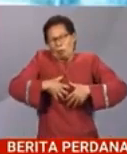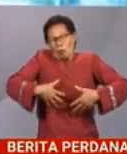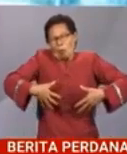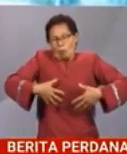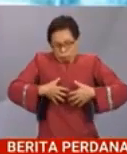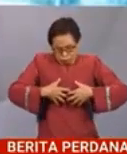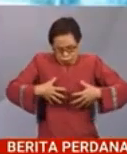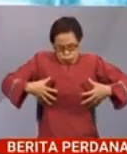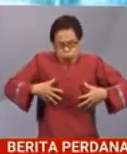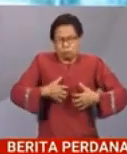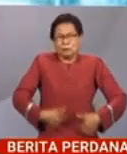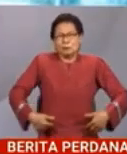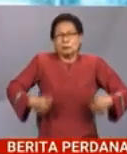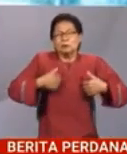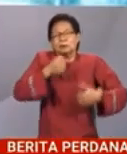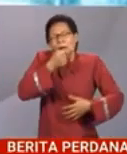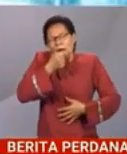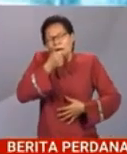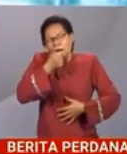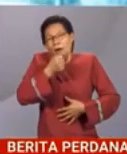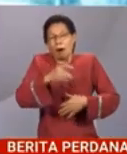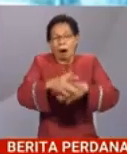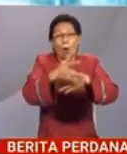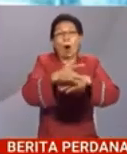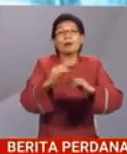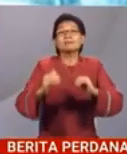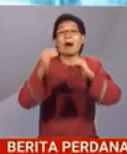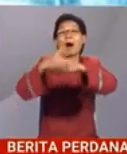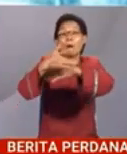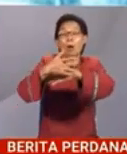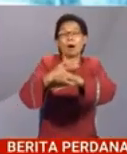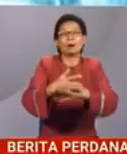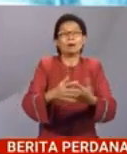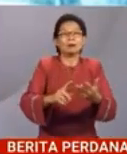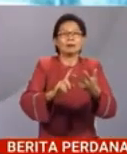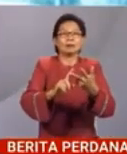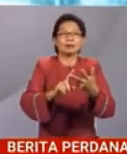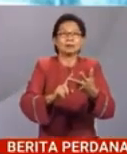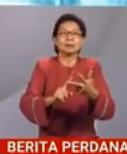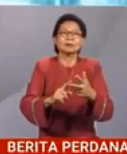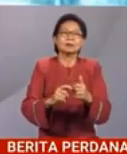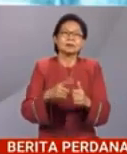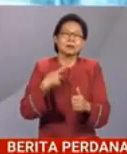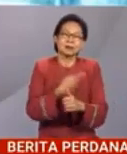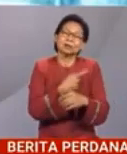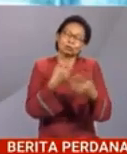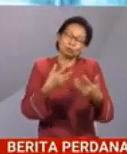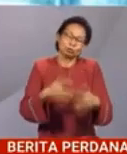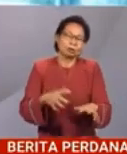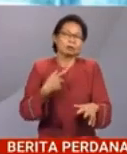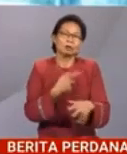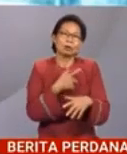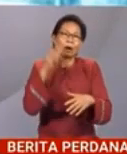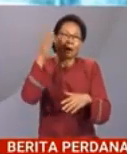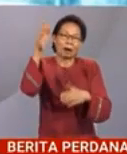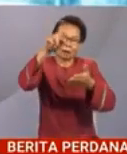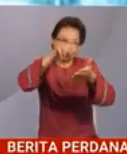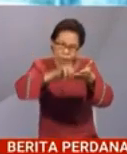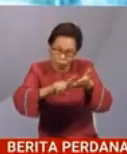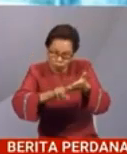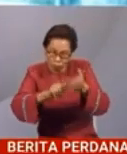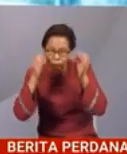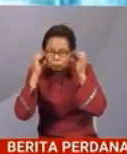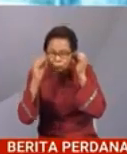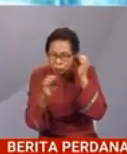pneumonia, iaitu pneumonia tahap awal, pasal tiga. Dengan ini, kita telah akan memeriksa,